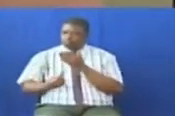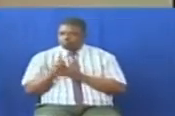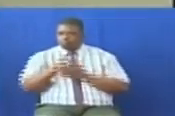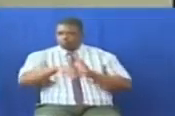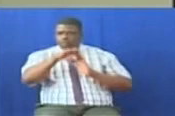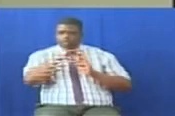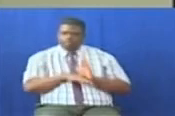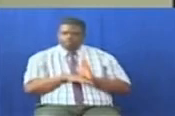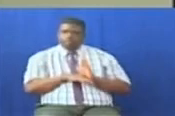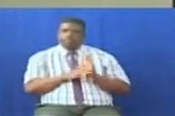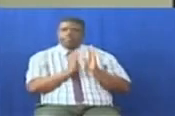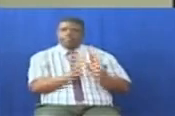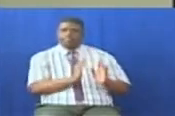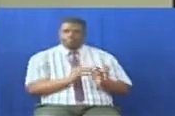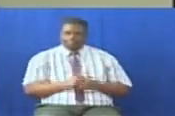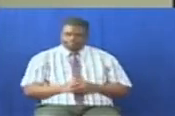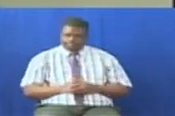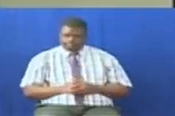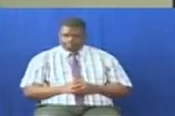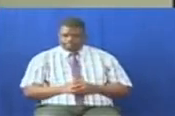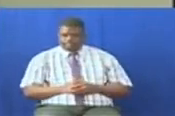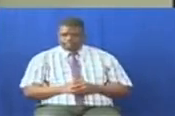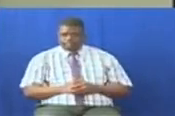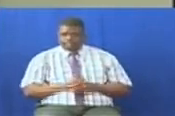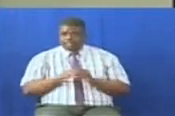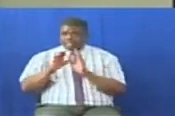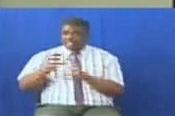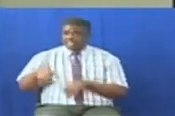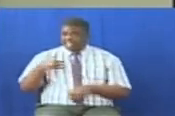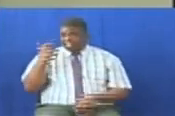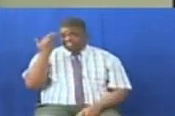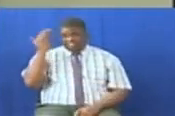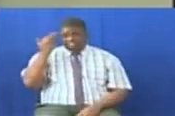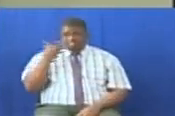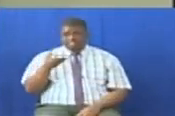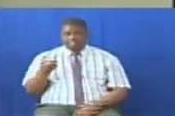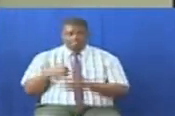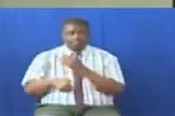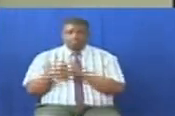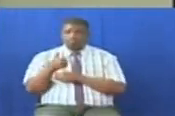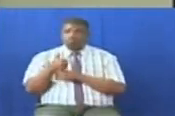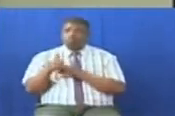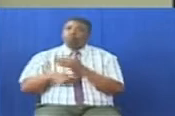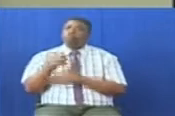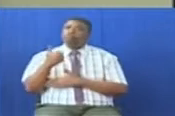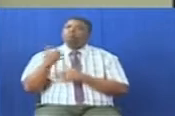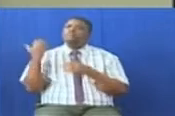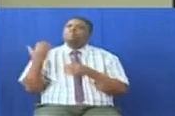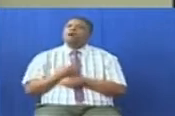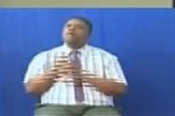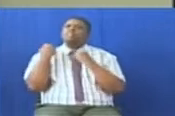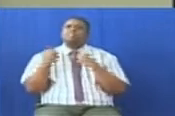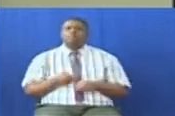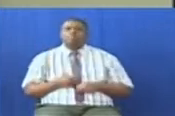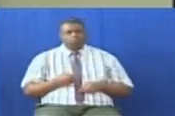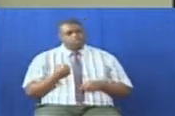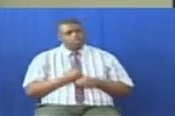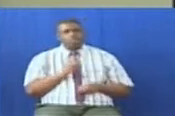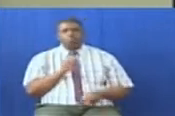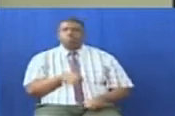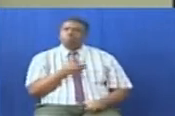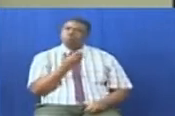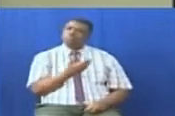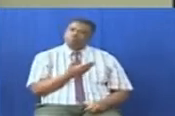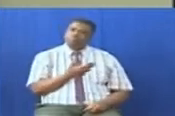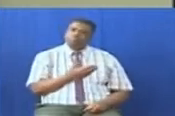kwa namna ilivyokubalika. Lakini tukiiacha tu namna hii, viongozi wetu hawa wanapata shida sana. Wanafanya kazi miaka 5, wakati